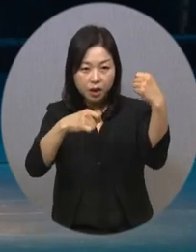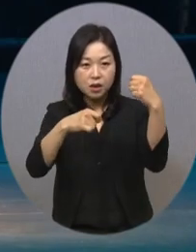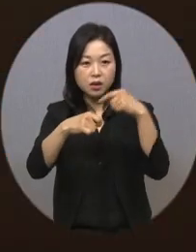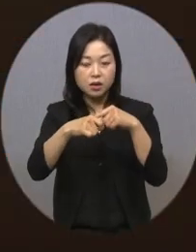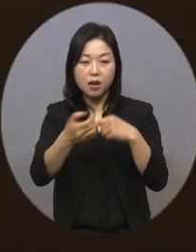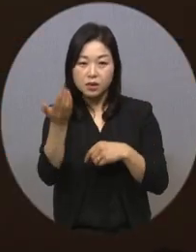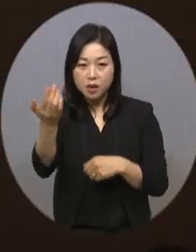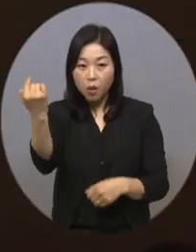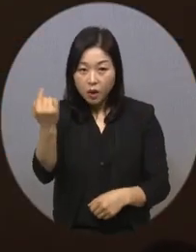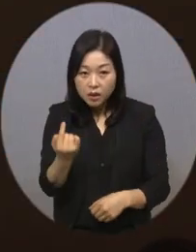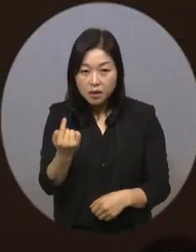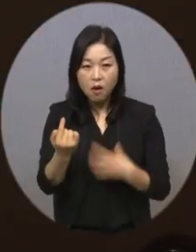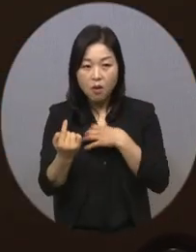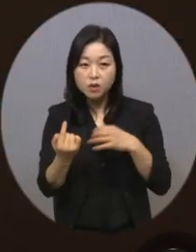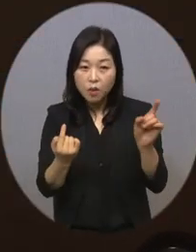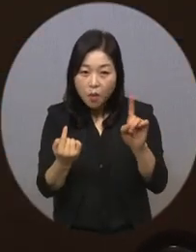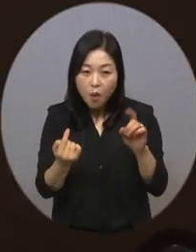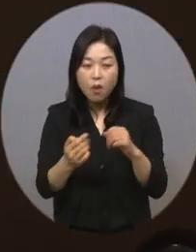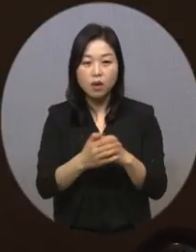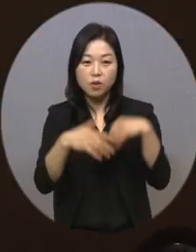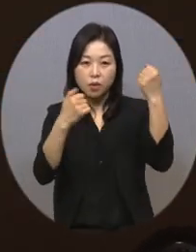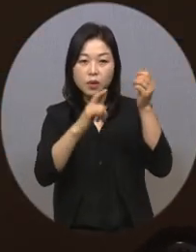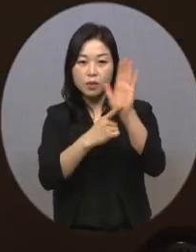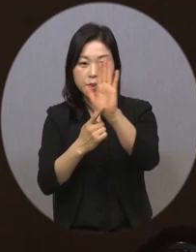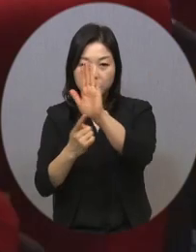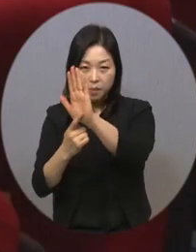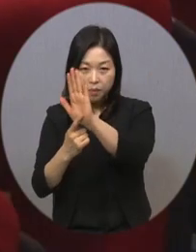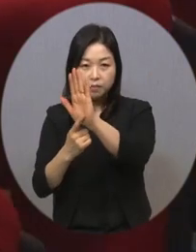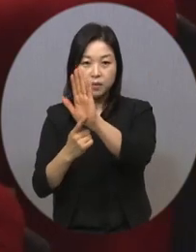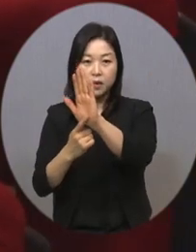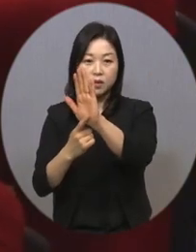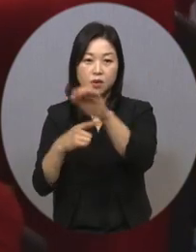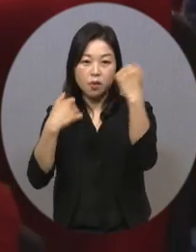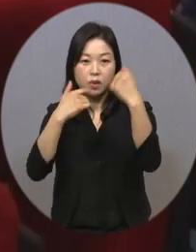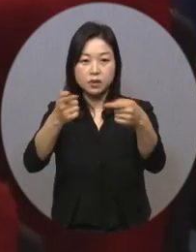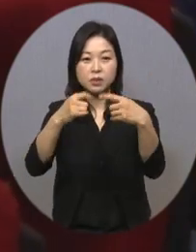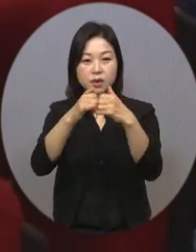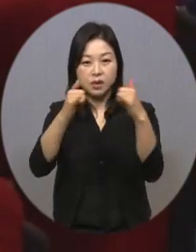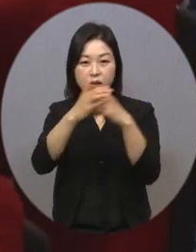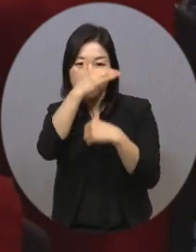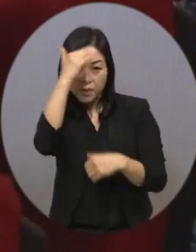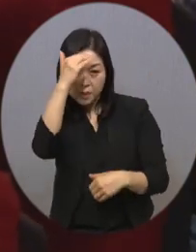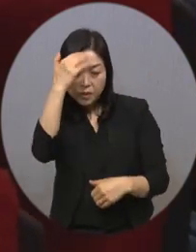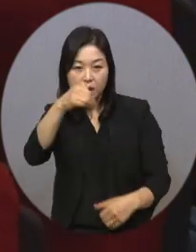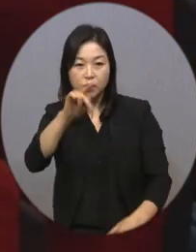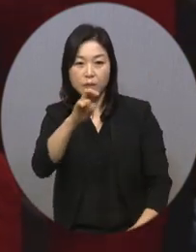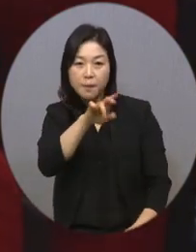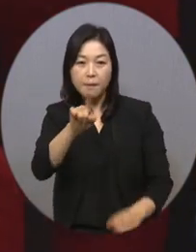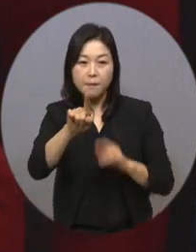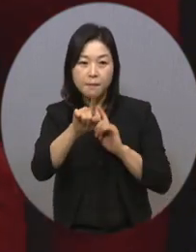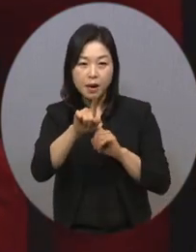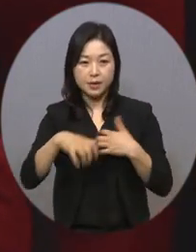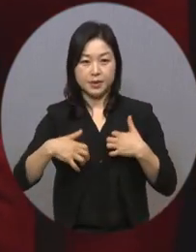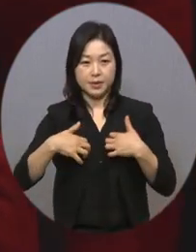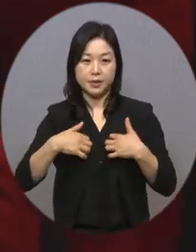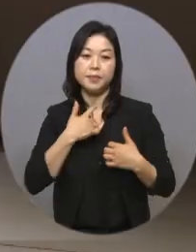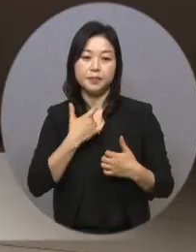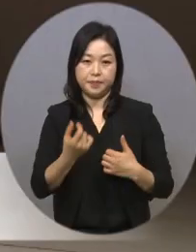왔는가 멋이 걱정인가 무대가 이어지면서 공연에 참석한 관객들이 공연을 관람하면서 품바 무대를 한껏